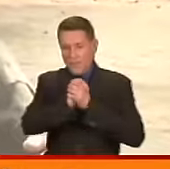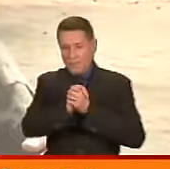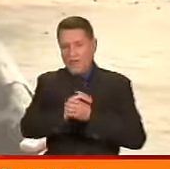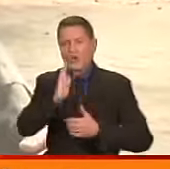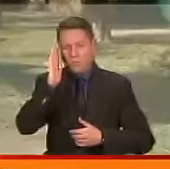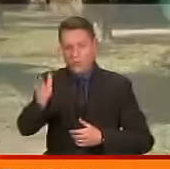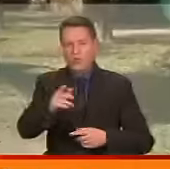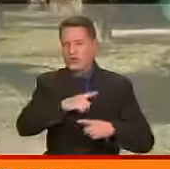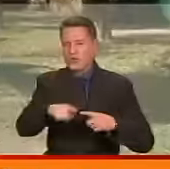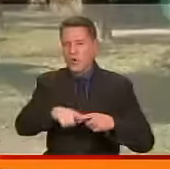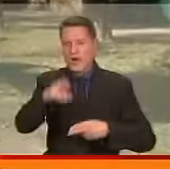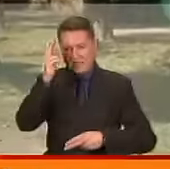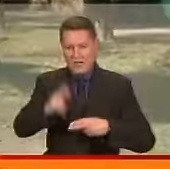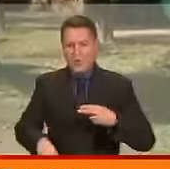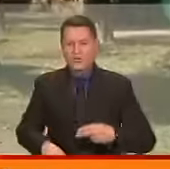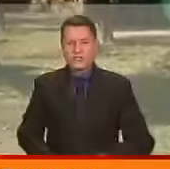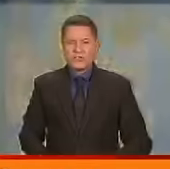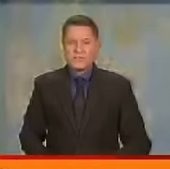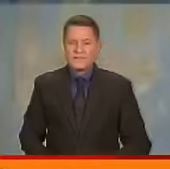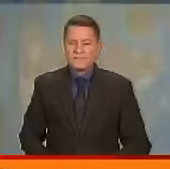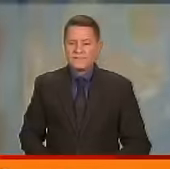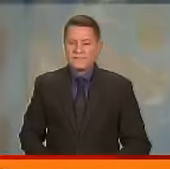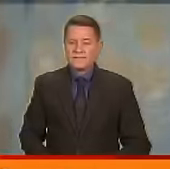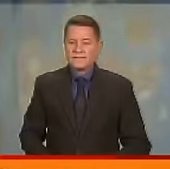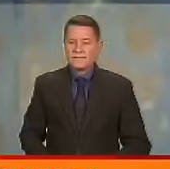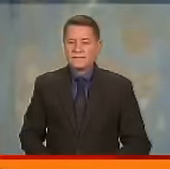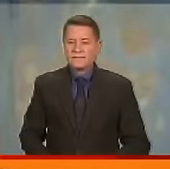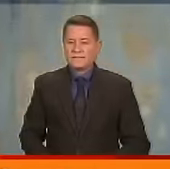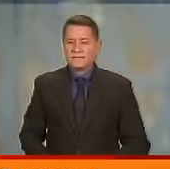закінчиться. Борис Сичалко, Олексій Миронко та Олександр Прозоров. Програма «Вікна СТБ».